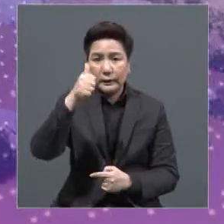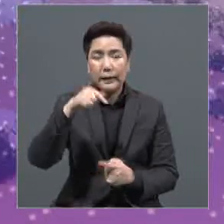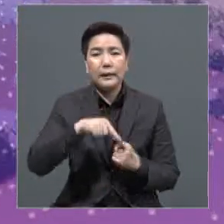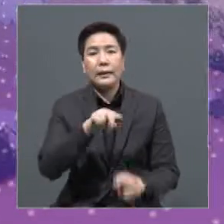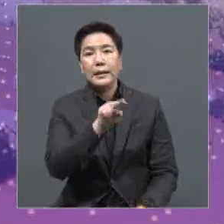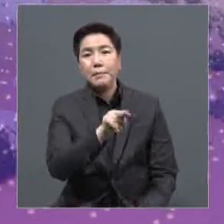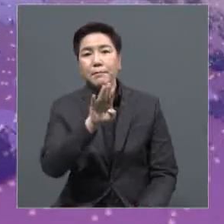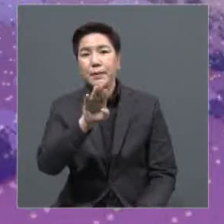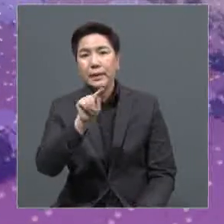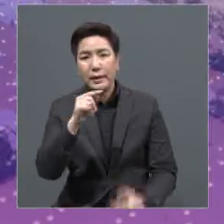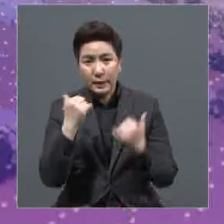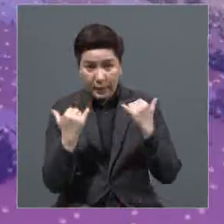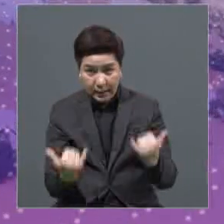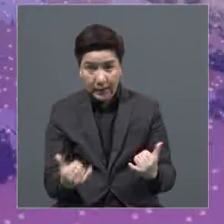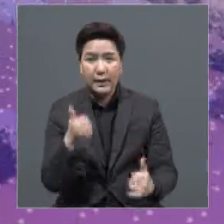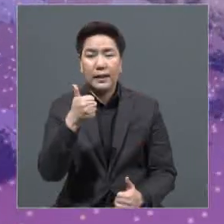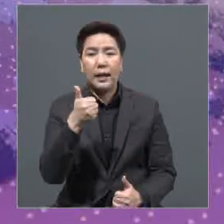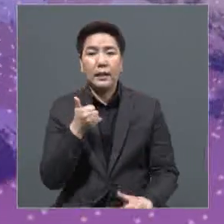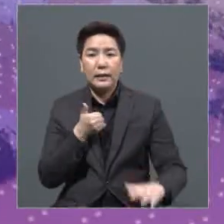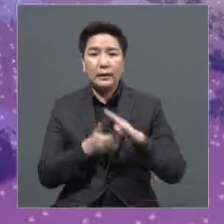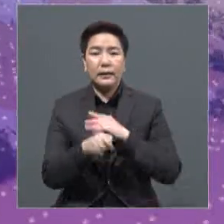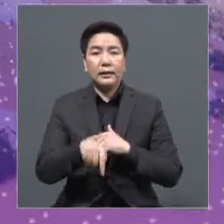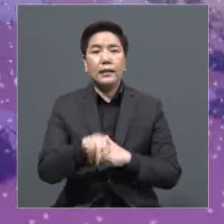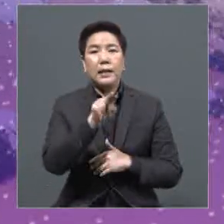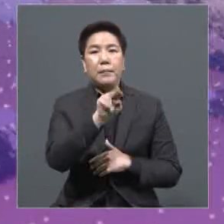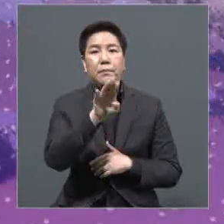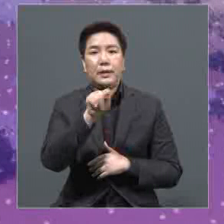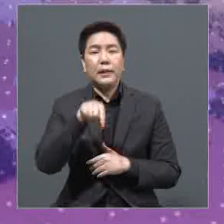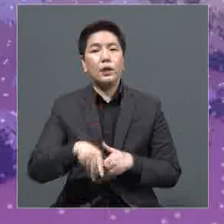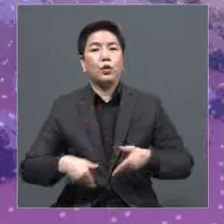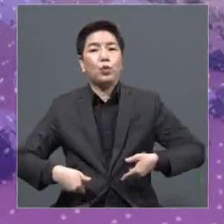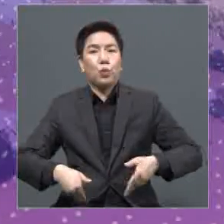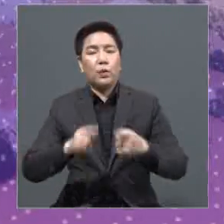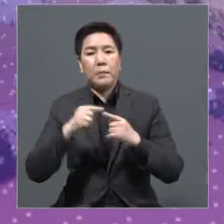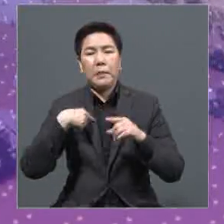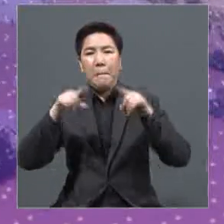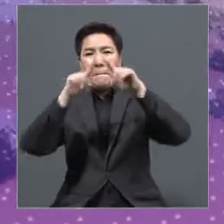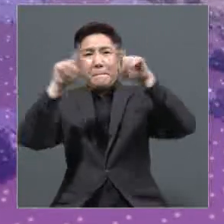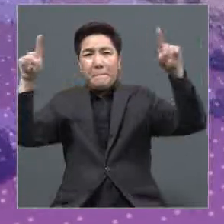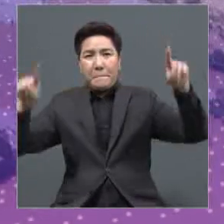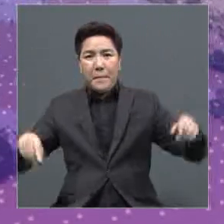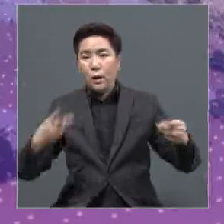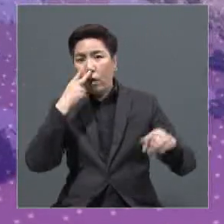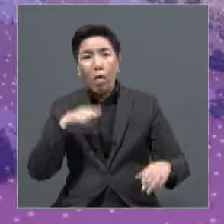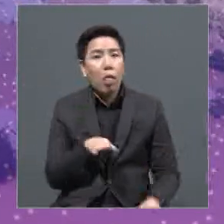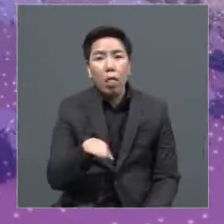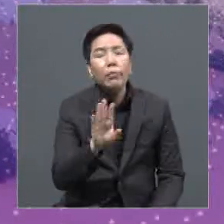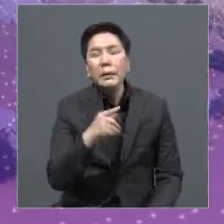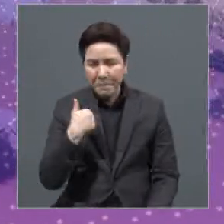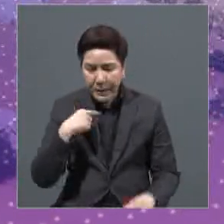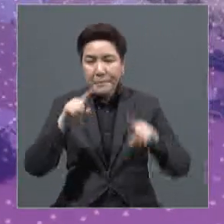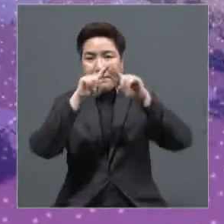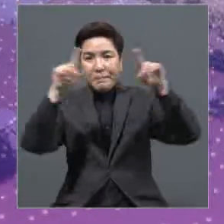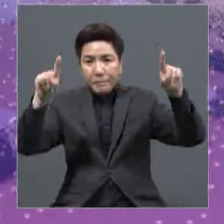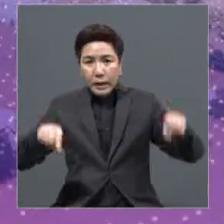NBTของเรานะครับเข้ามาที่ NBTภารีรังสิตเนี่ยป้ายใหญ่โตนะครับไม่ต้องกลัวลงแต่อย่างใด